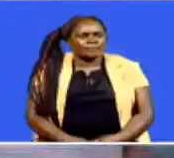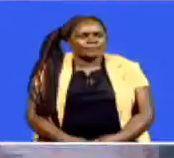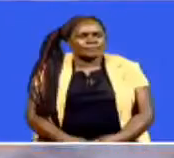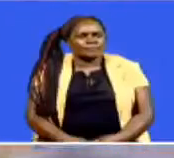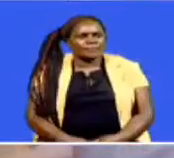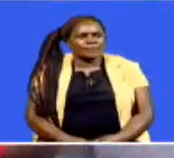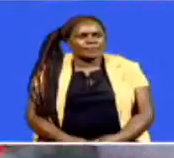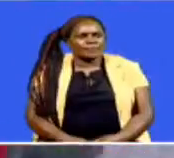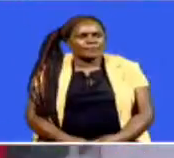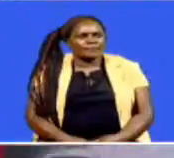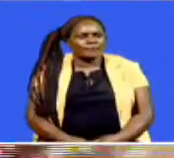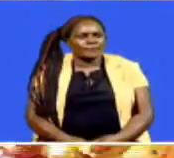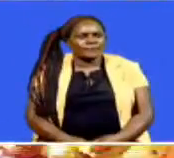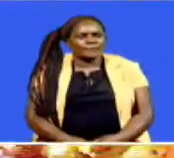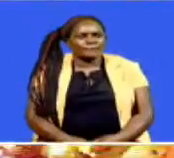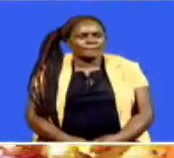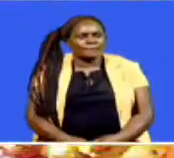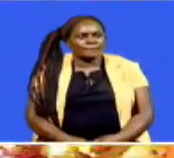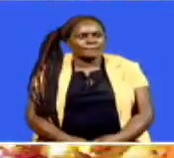Kaunti ya Wajia.